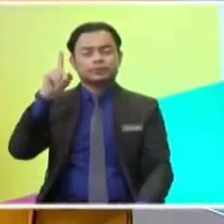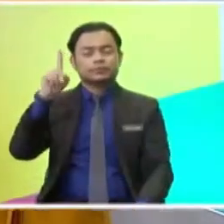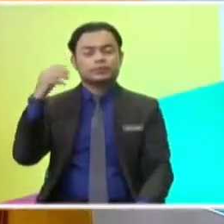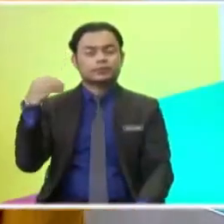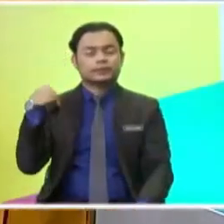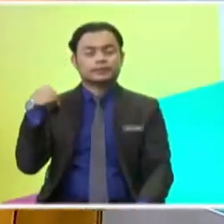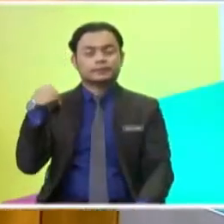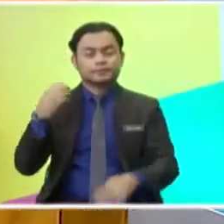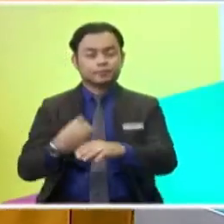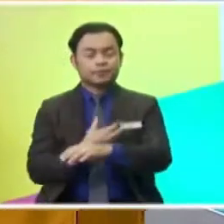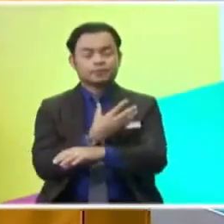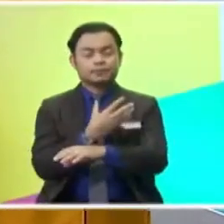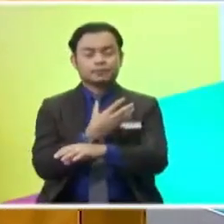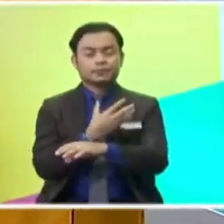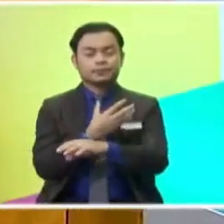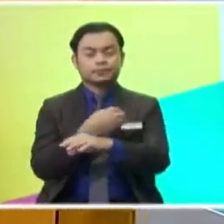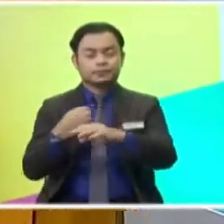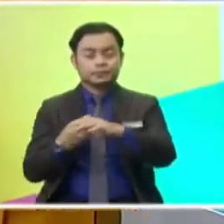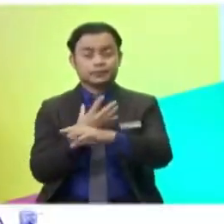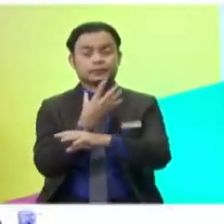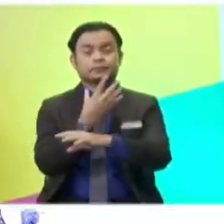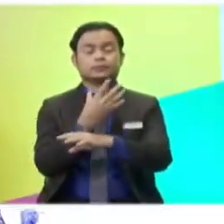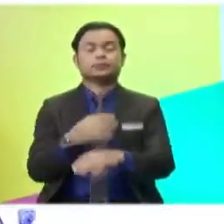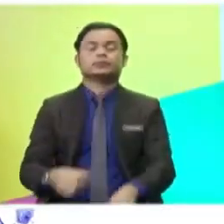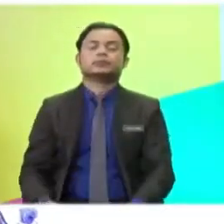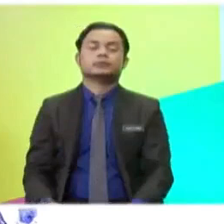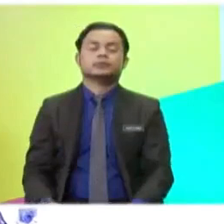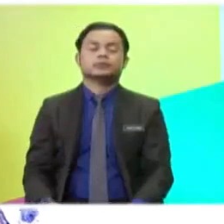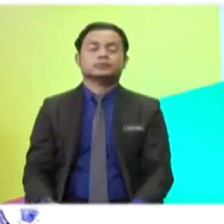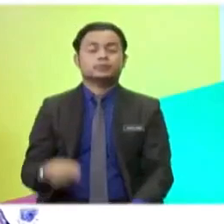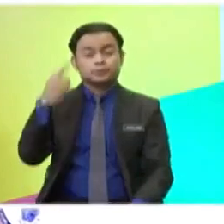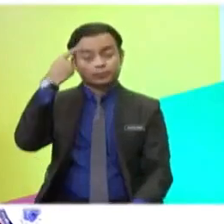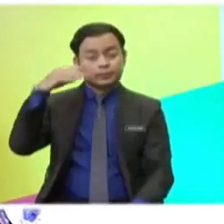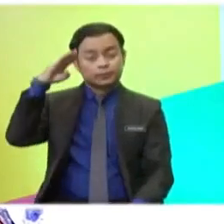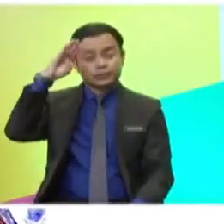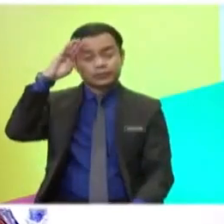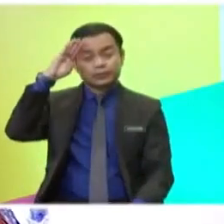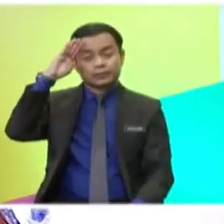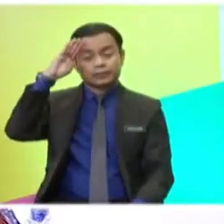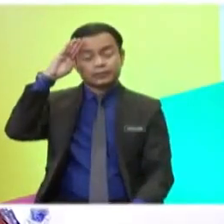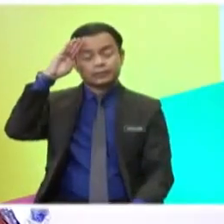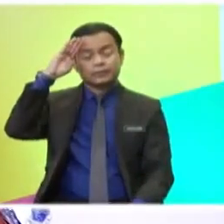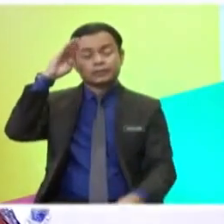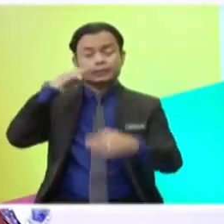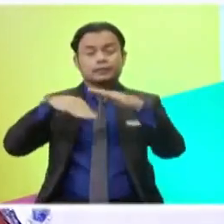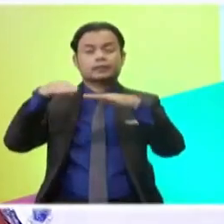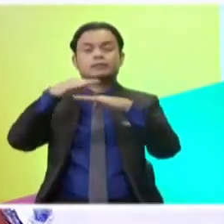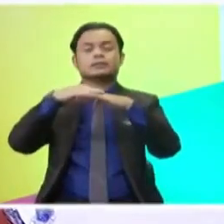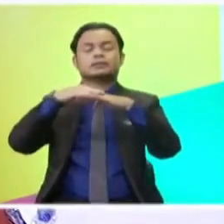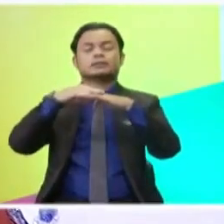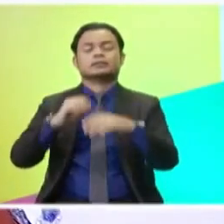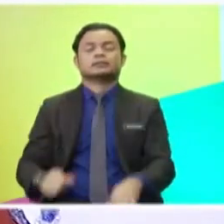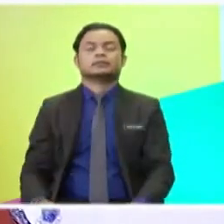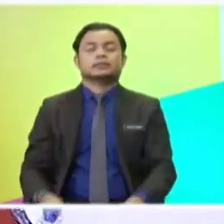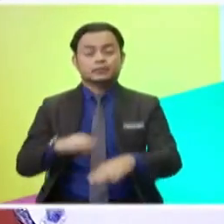di hadapan anda semua. Okey, Perlis, negeri Perlis letak di atas sekali, betul-betul di bawah negara Thailand. Sebelah